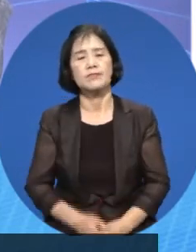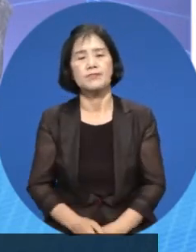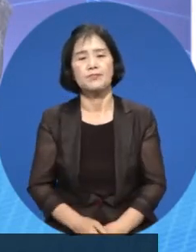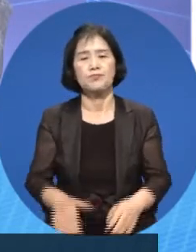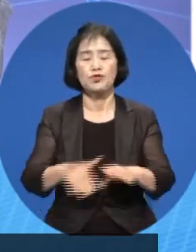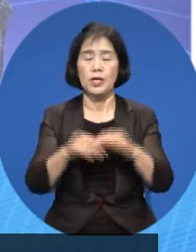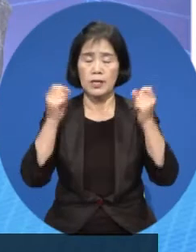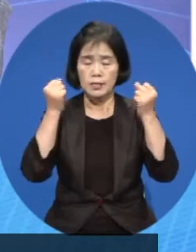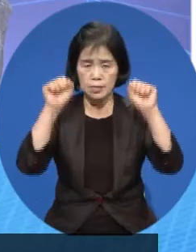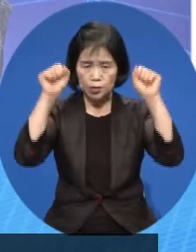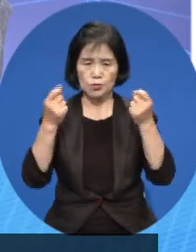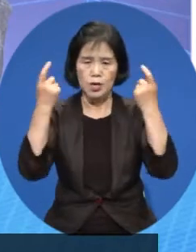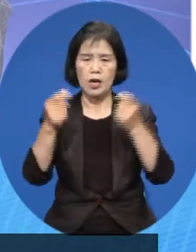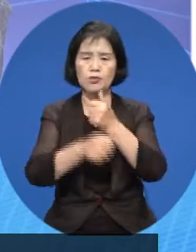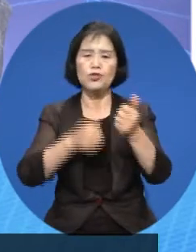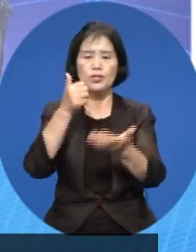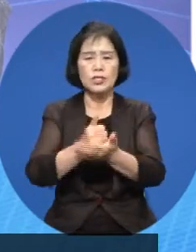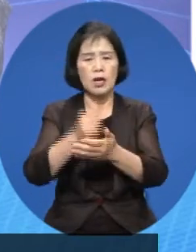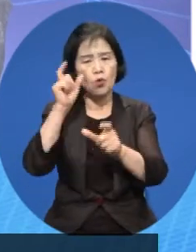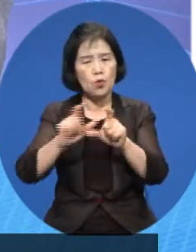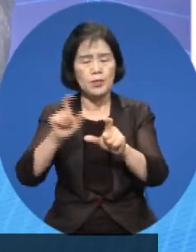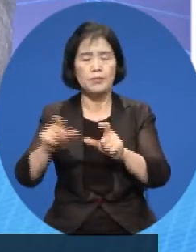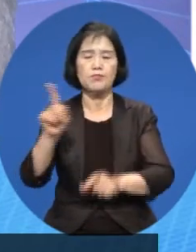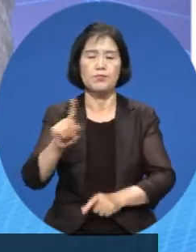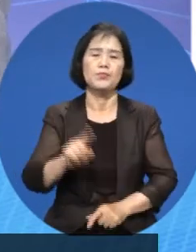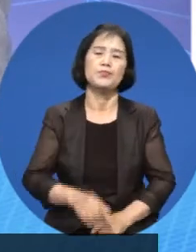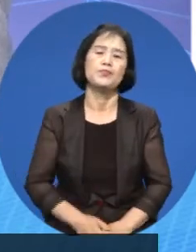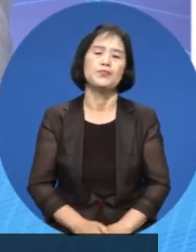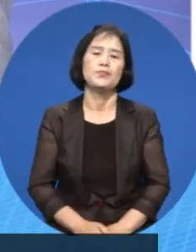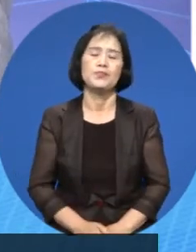문화 체육 관광 위원장 으로서 어떻게 고민 하고 계신지 궁금합니다